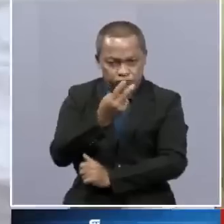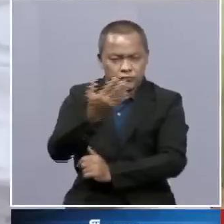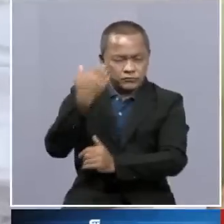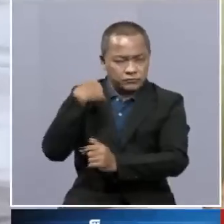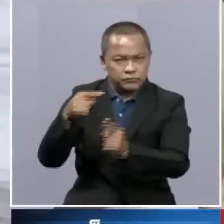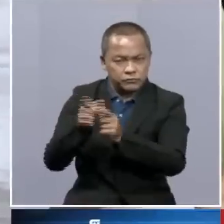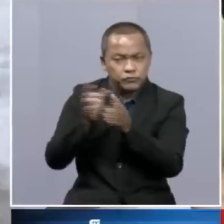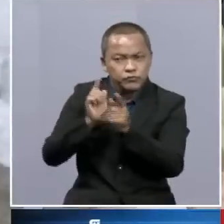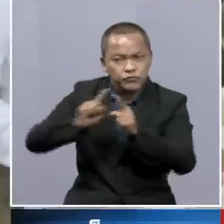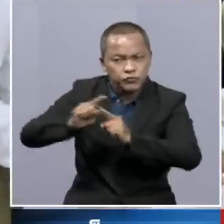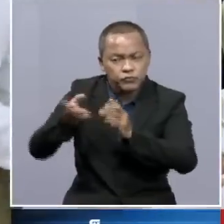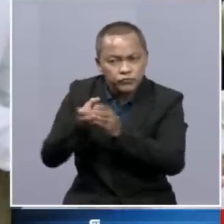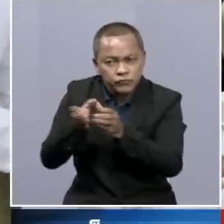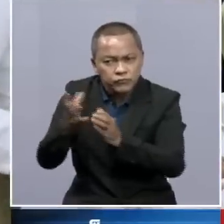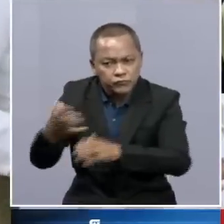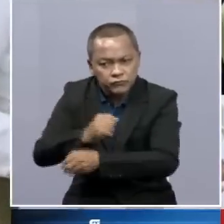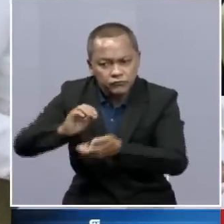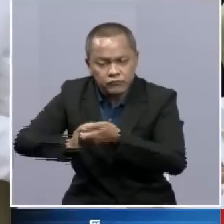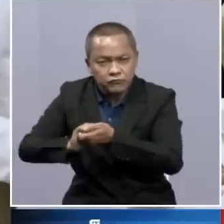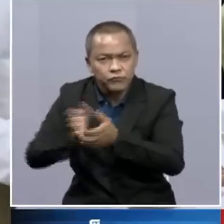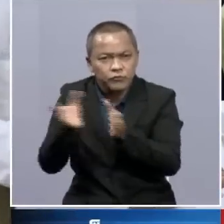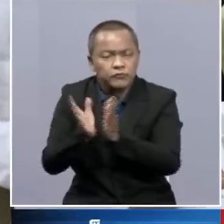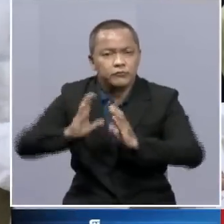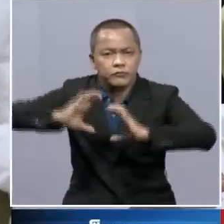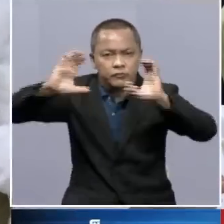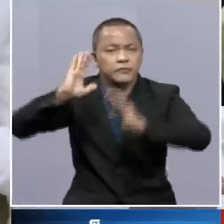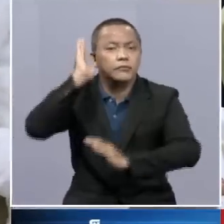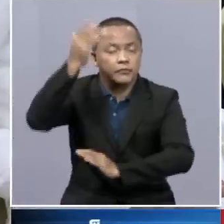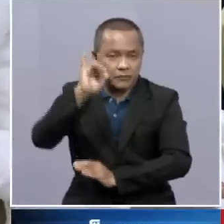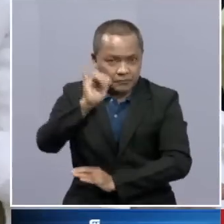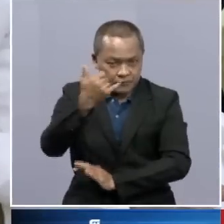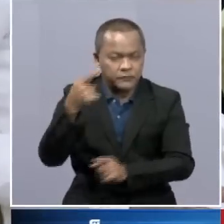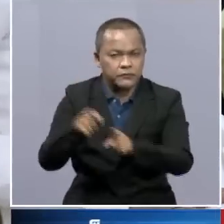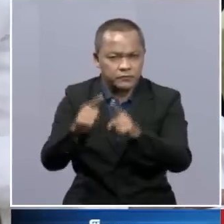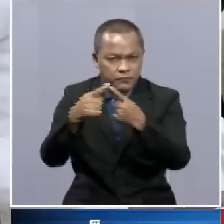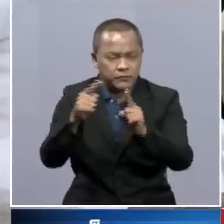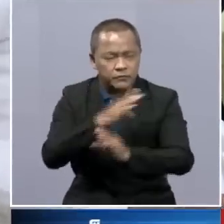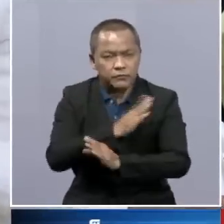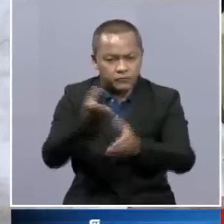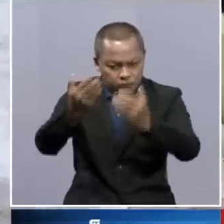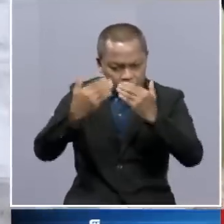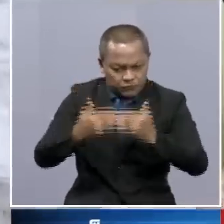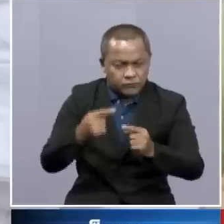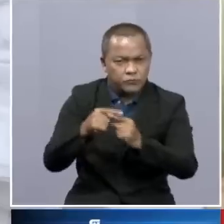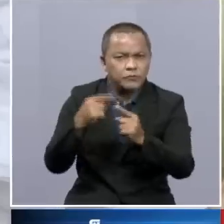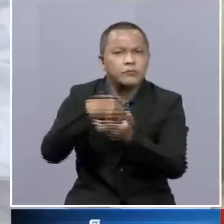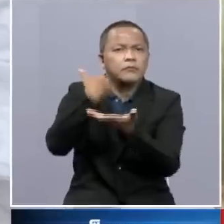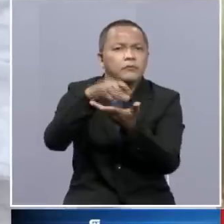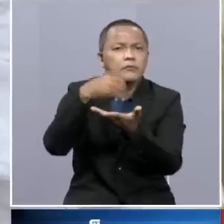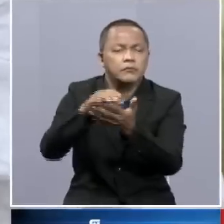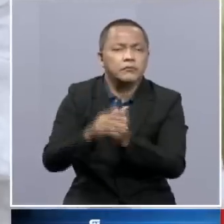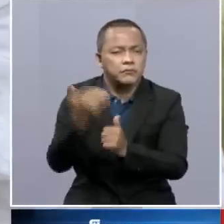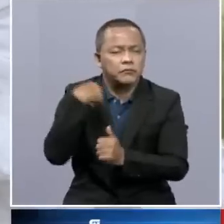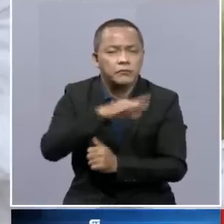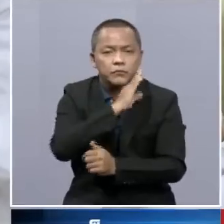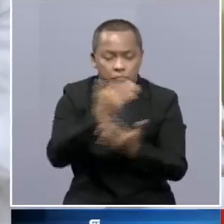านี่คือการคุยกันเรื่องของขั้วทางการเมืองที่อาจจะได้ร่วมรัฐบาลกันต่อก็เป็นไปได้แต่ว่าอีกนัยยะหนึ่งนะครับอย่างที่เกริ่นเอาไปว่